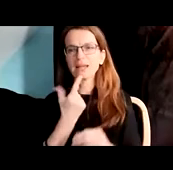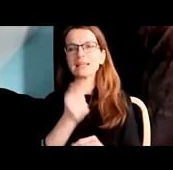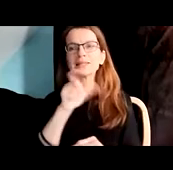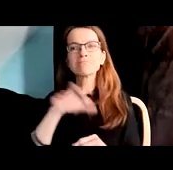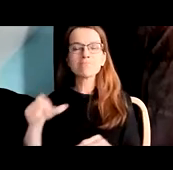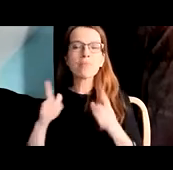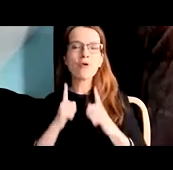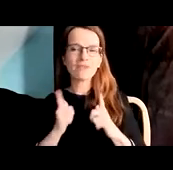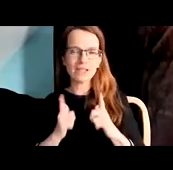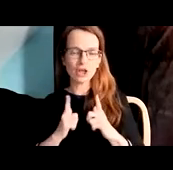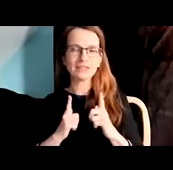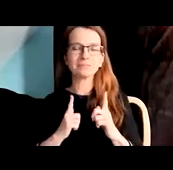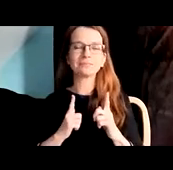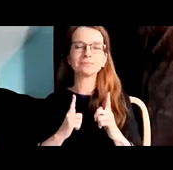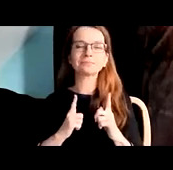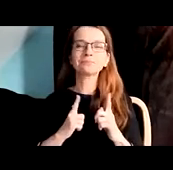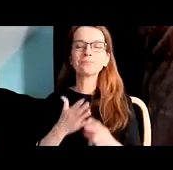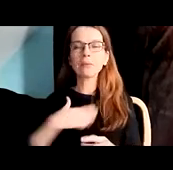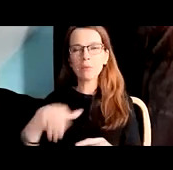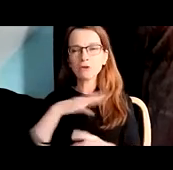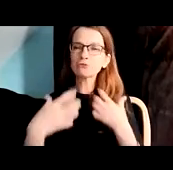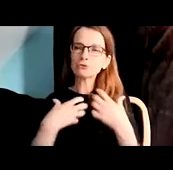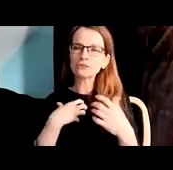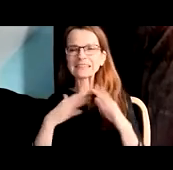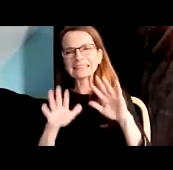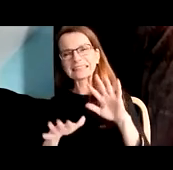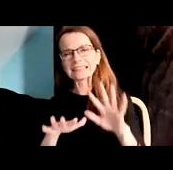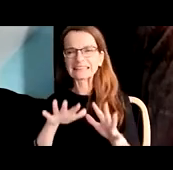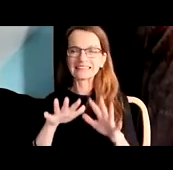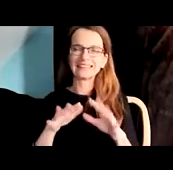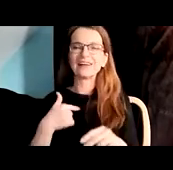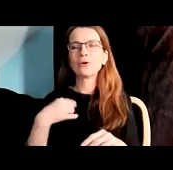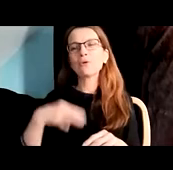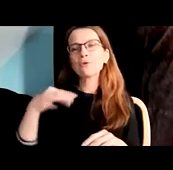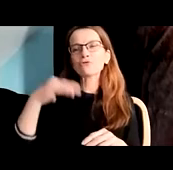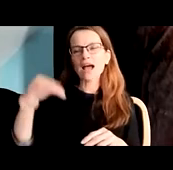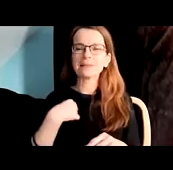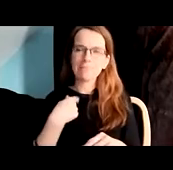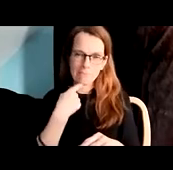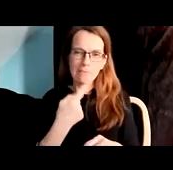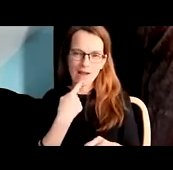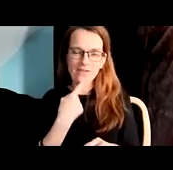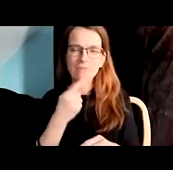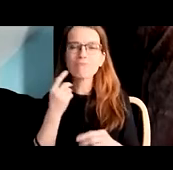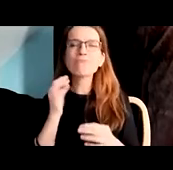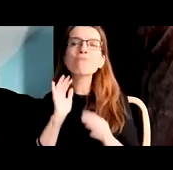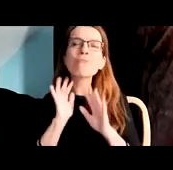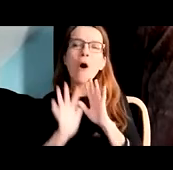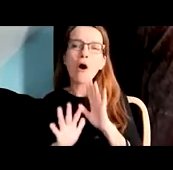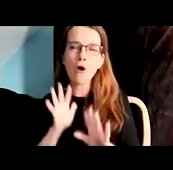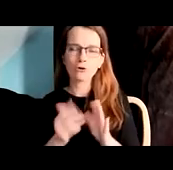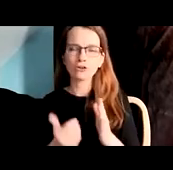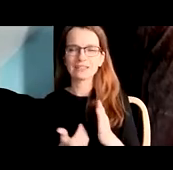z mojimi sošolci ne tako zelo. Jaz včasih pravim, da mogoče je bilo